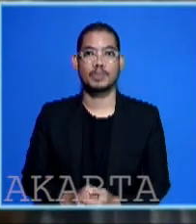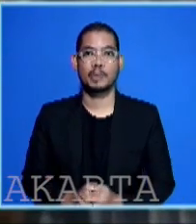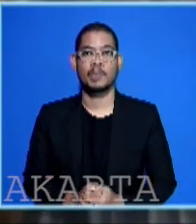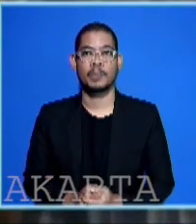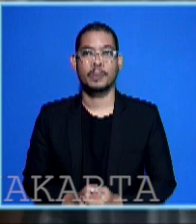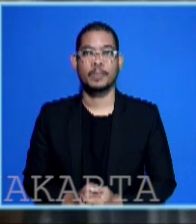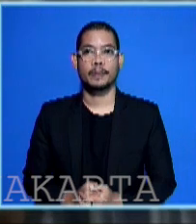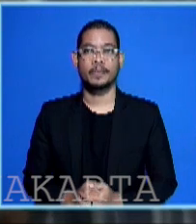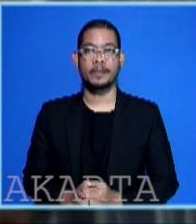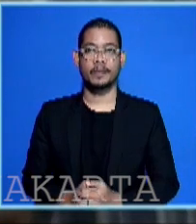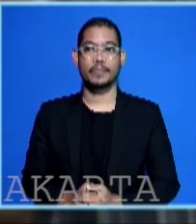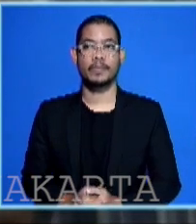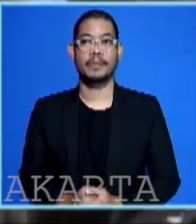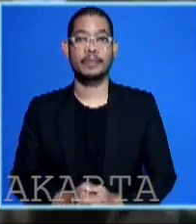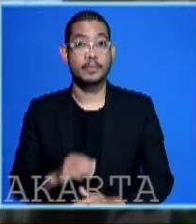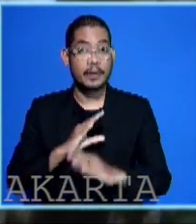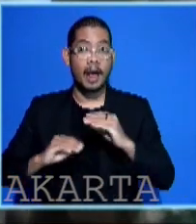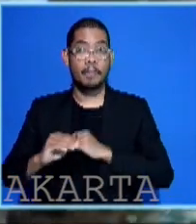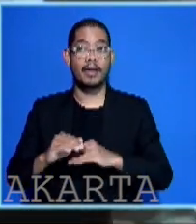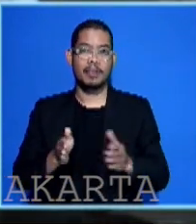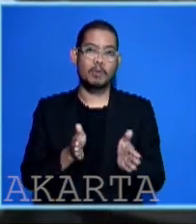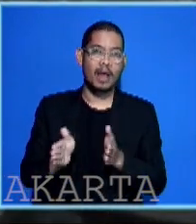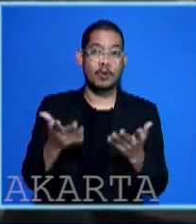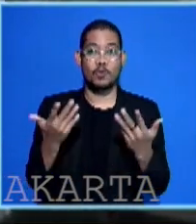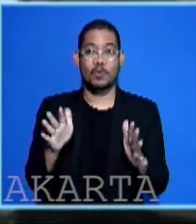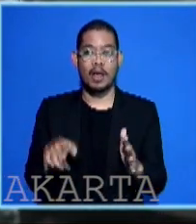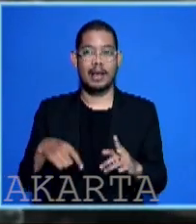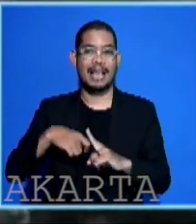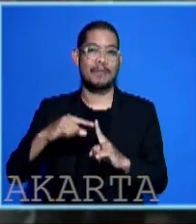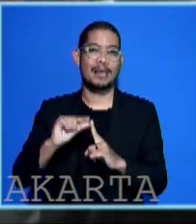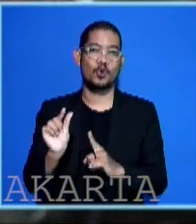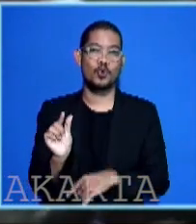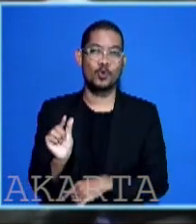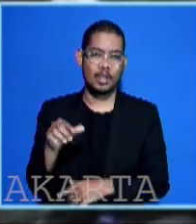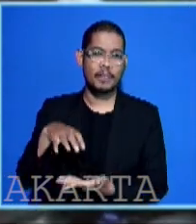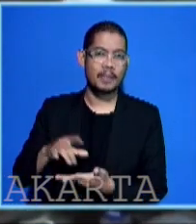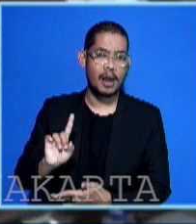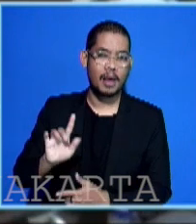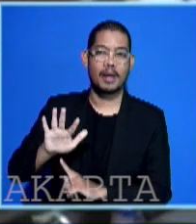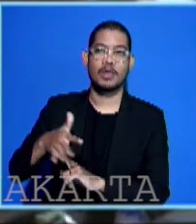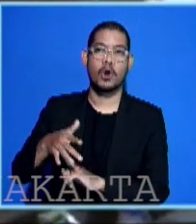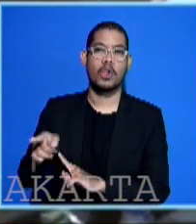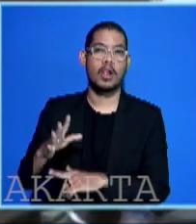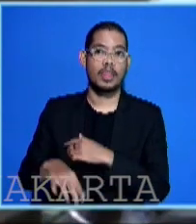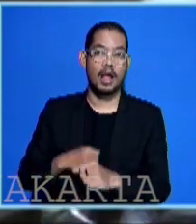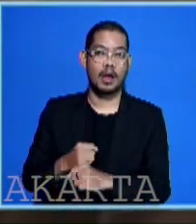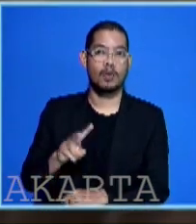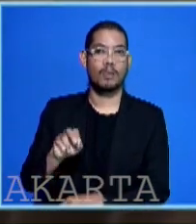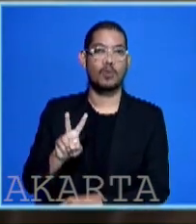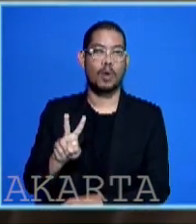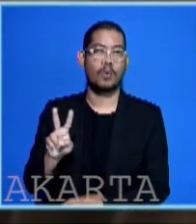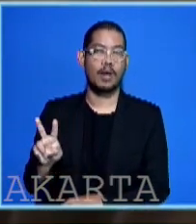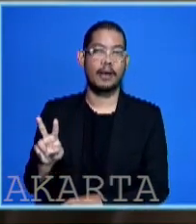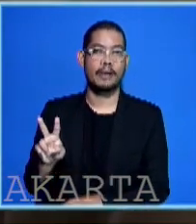ketertiban Melalui rapat koordinasi yang dilaksanakan KPU Bantul bersama parpol peserta Pemilu 2024 dan pemangku